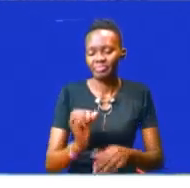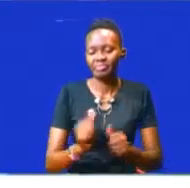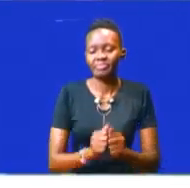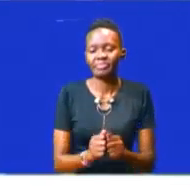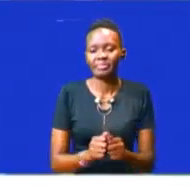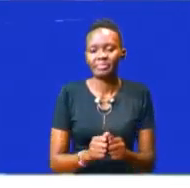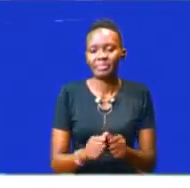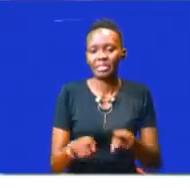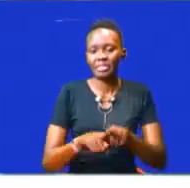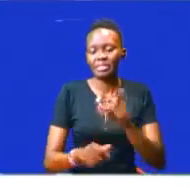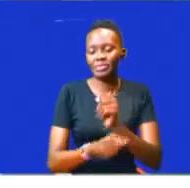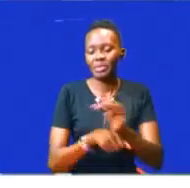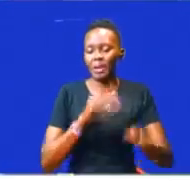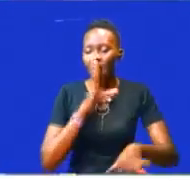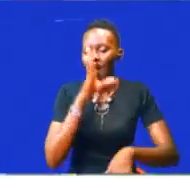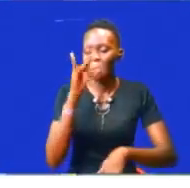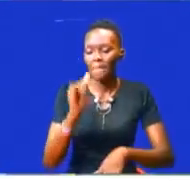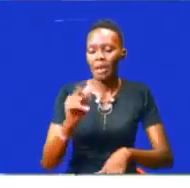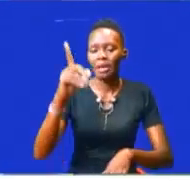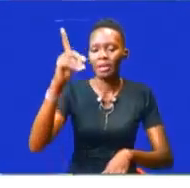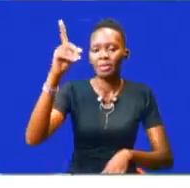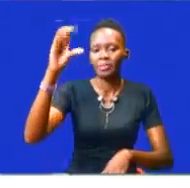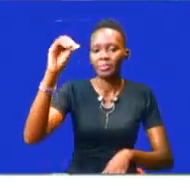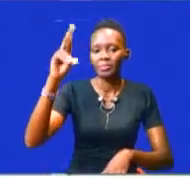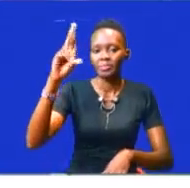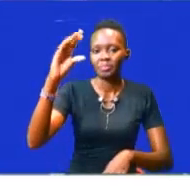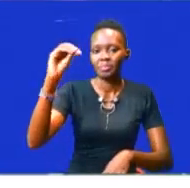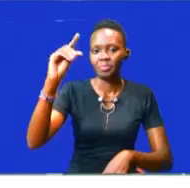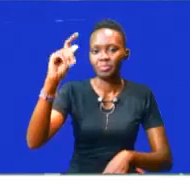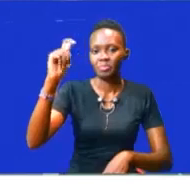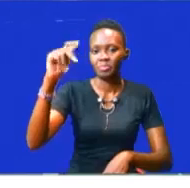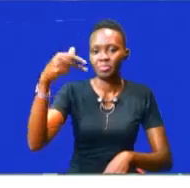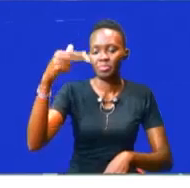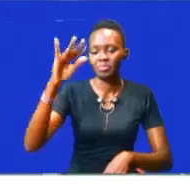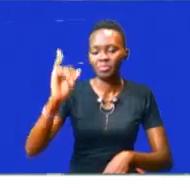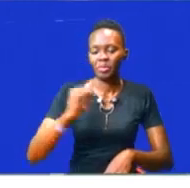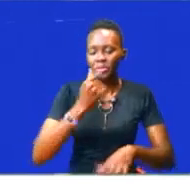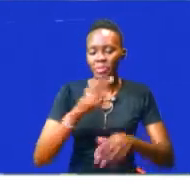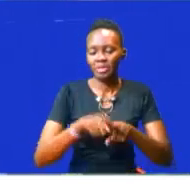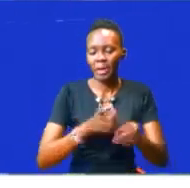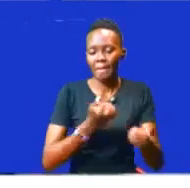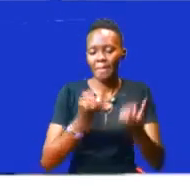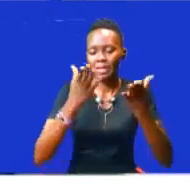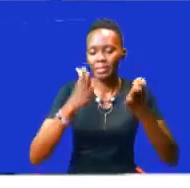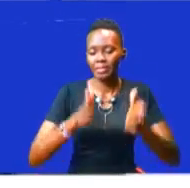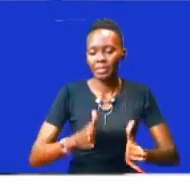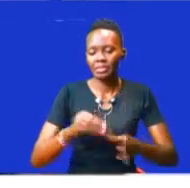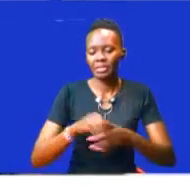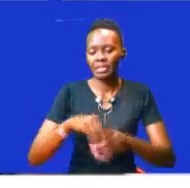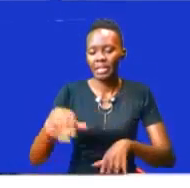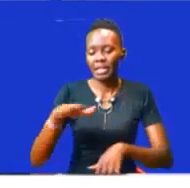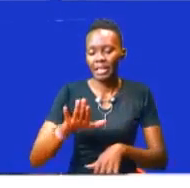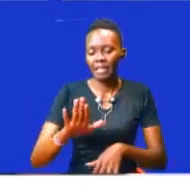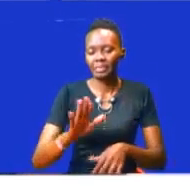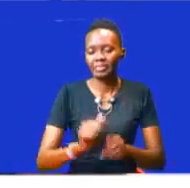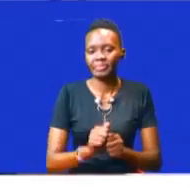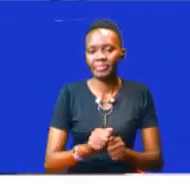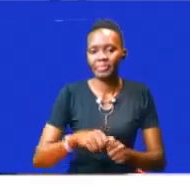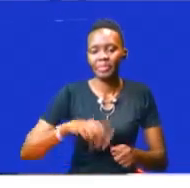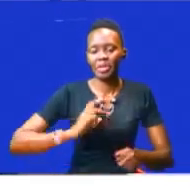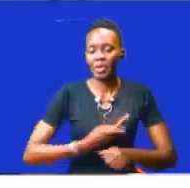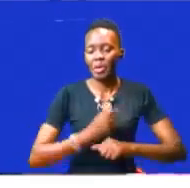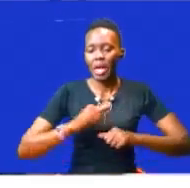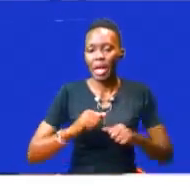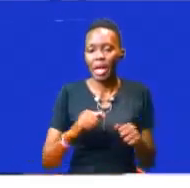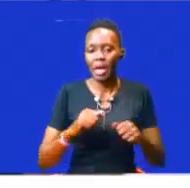maendi bendo sir machiegni kod Mikai Dorothy Juma mabende nja timala e chiro noero Matito. Tamor kabisa gwetun